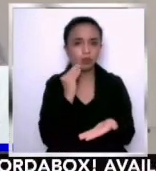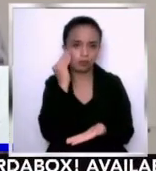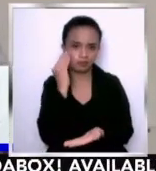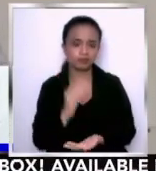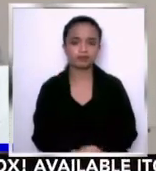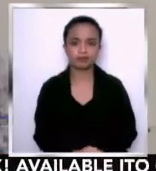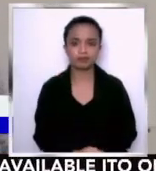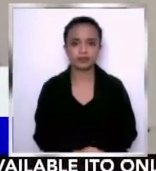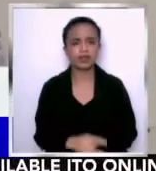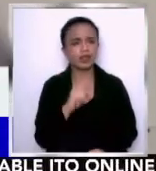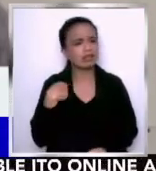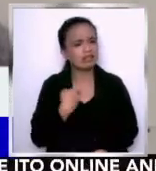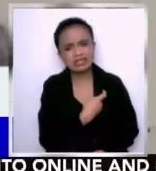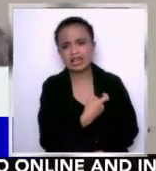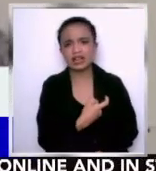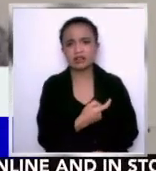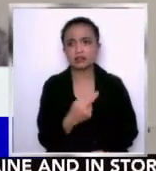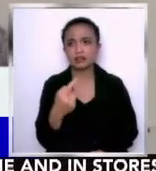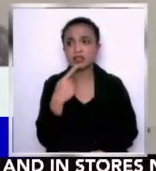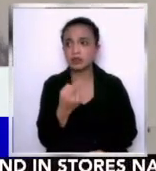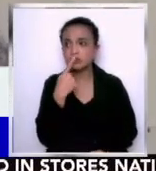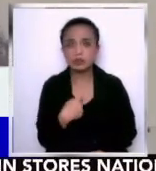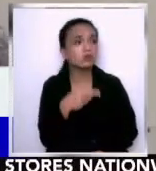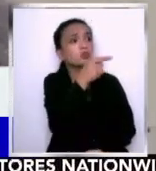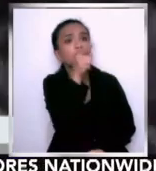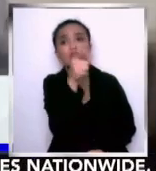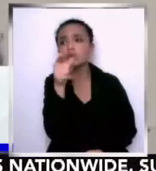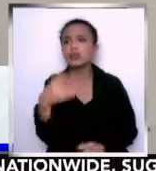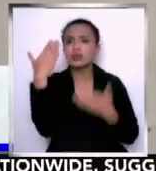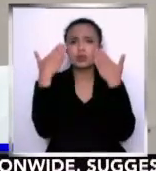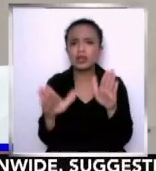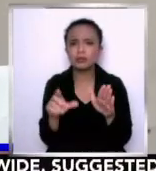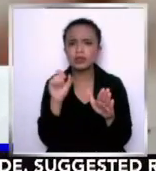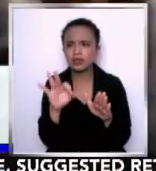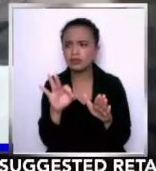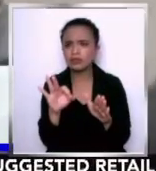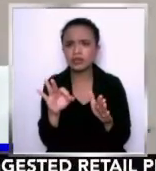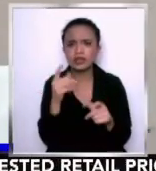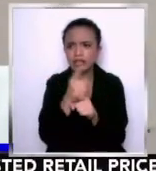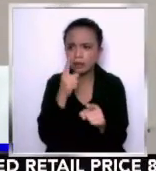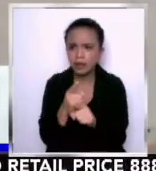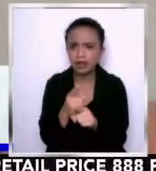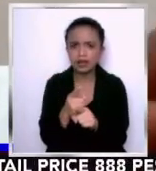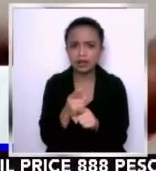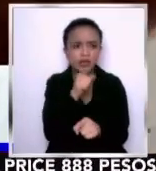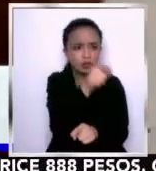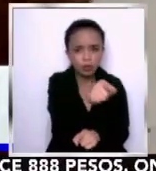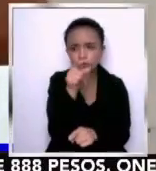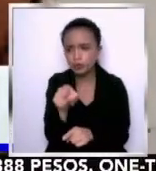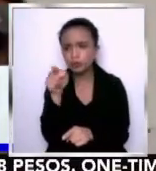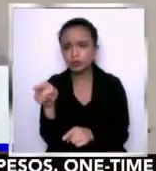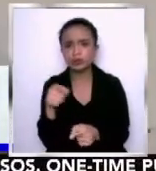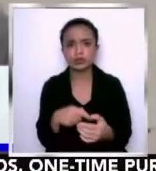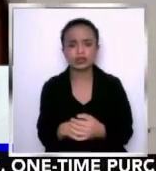Tapos tinuturo-turo ka lang na hindi mo alam kung ituturo ka ba talaga nila sa tama na sa ganito. Ilang, sa isang araw kasi,